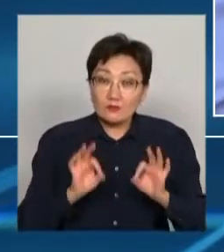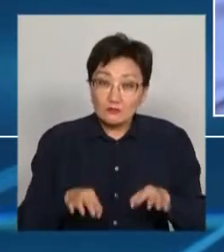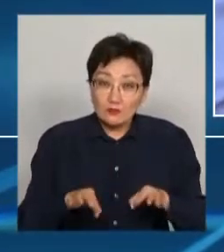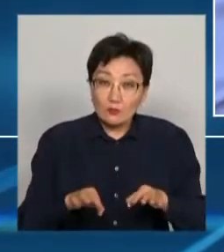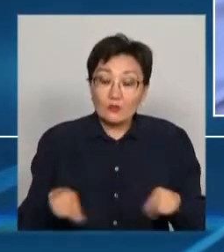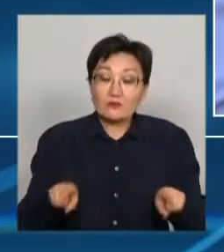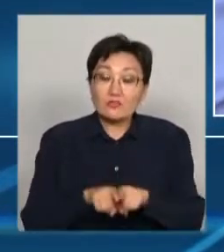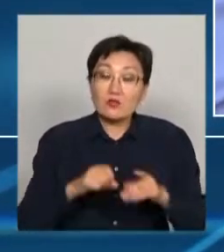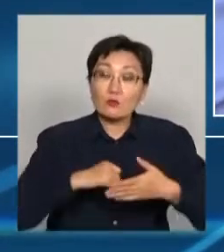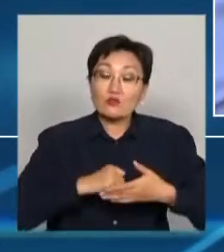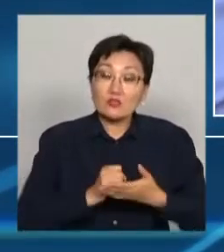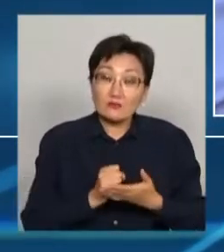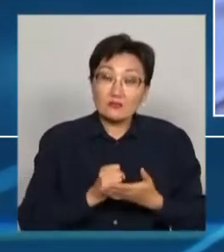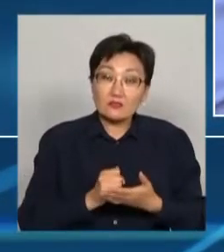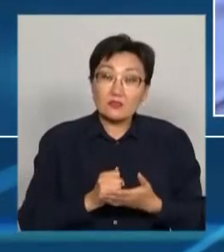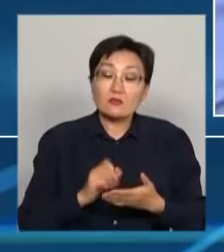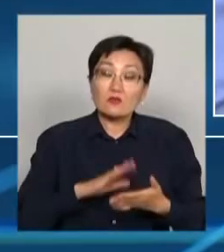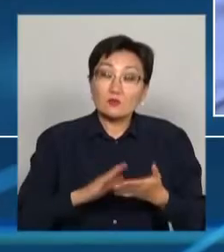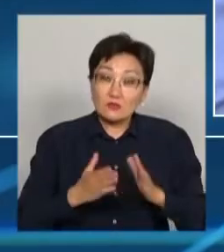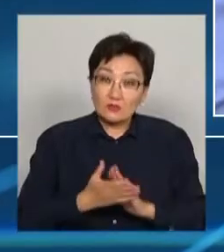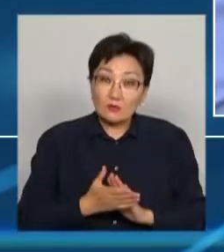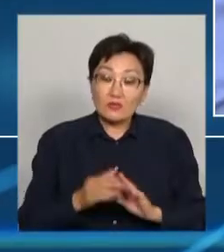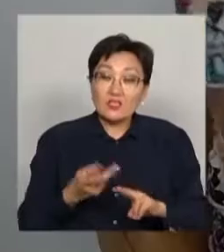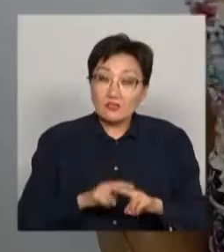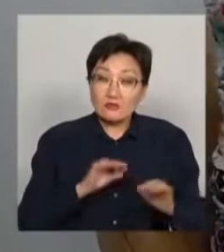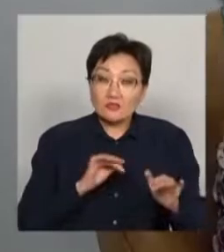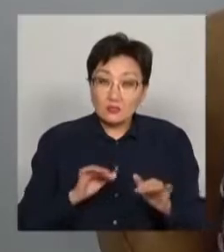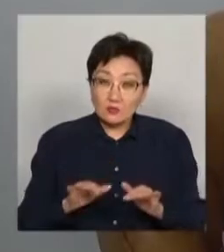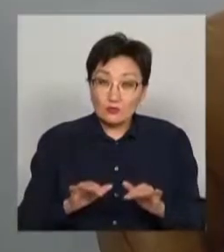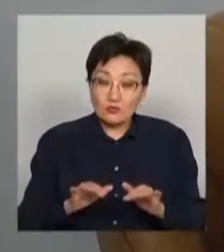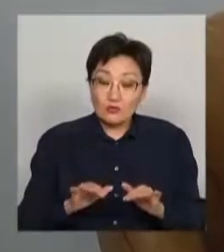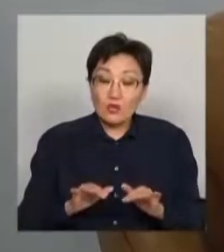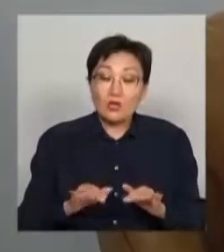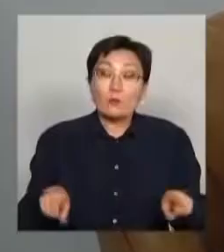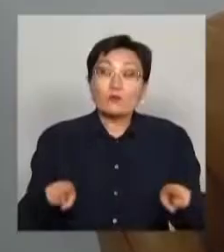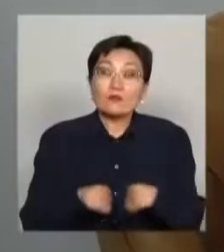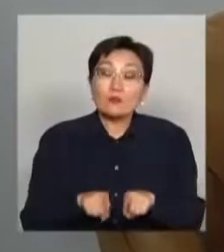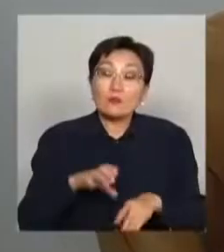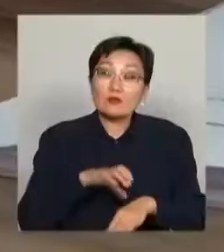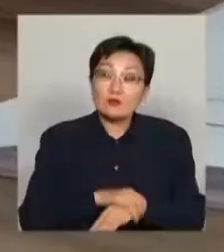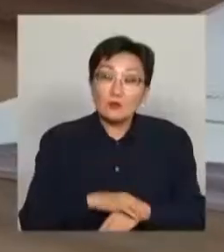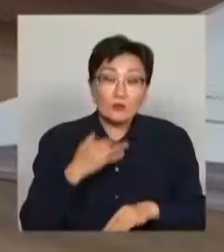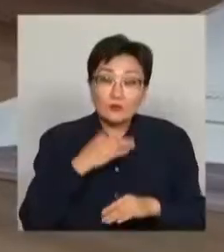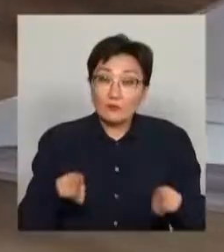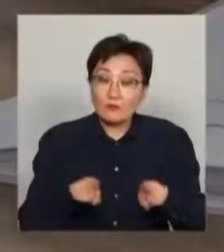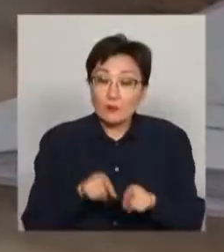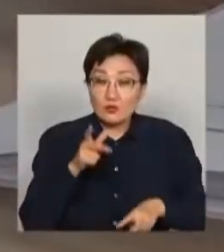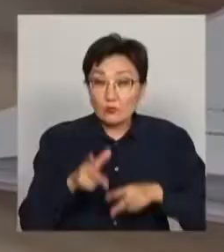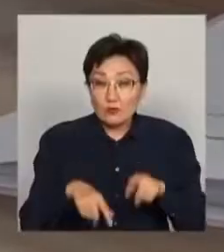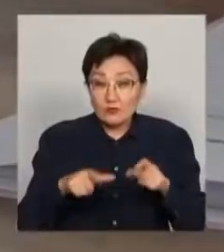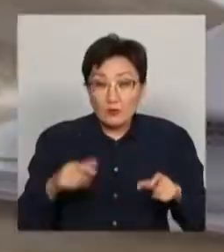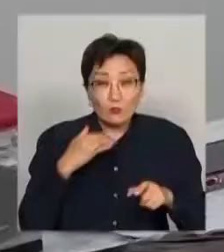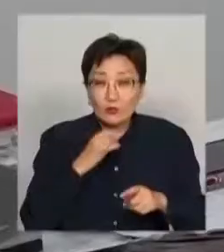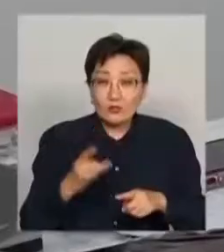а также установление обстоятельств данного дела. К слову, аналогичных фактов немало. С подобными жалобами люди не